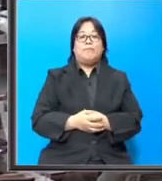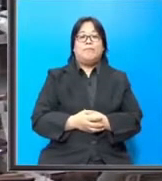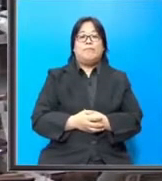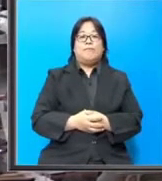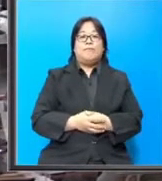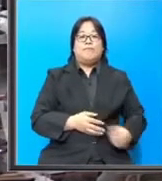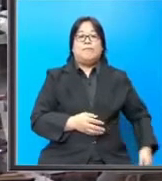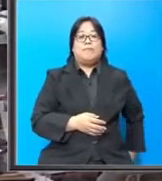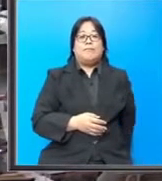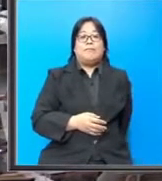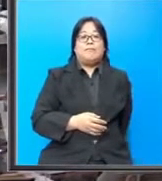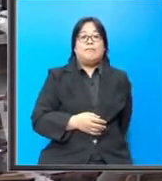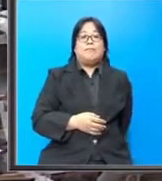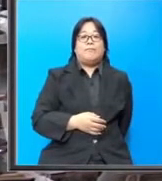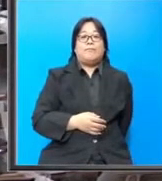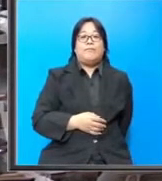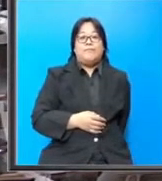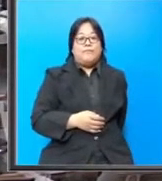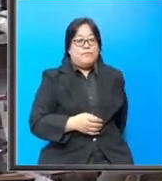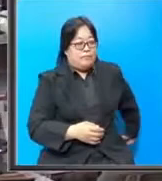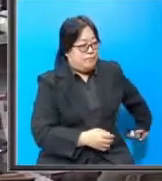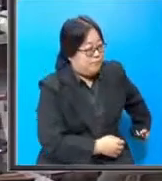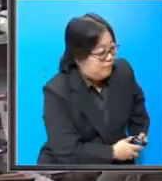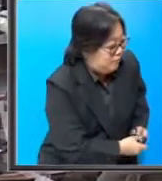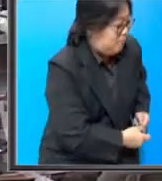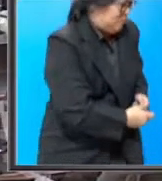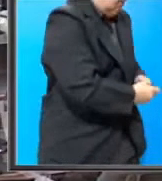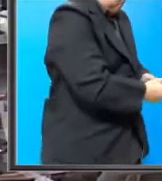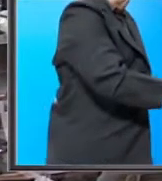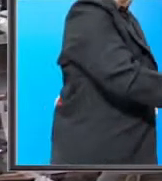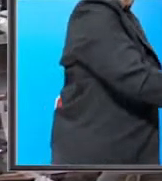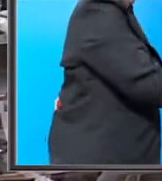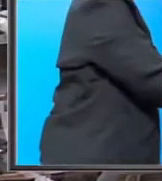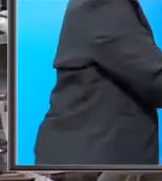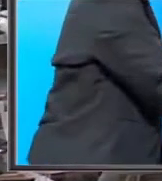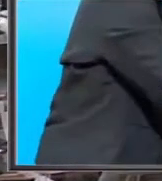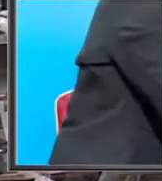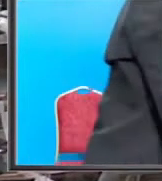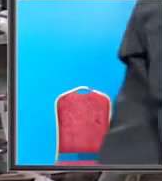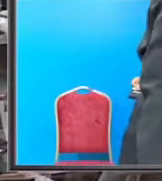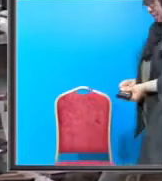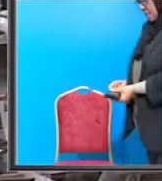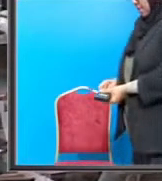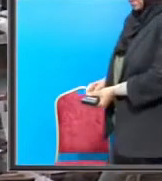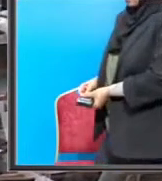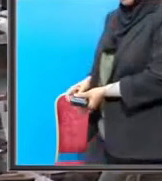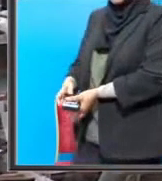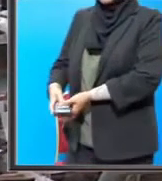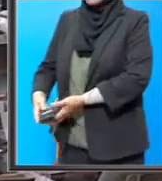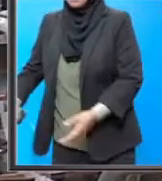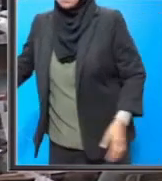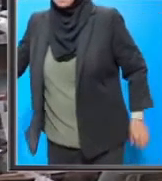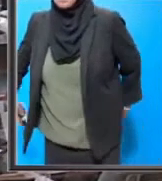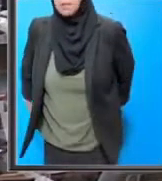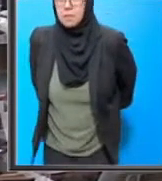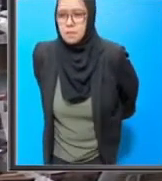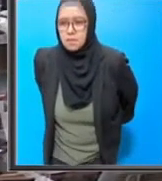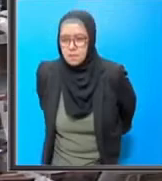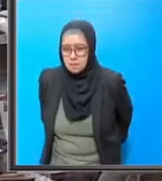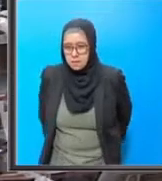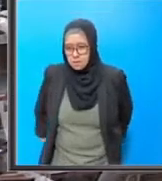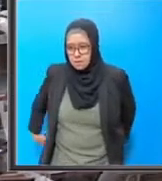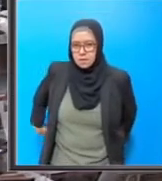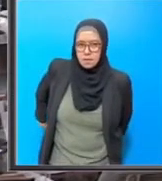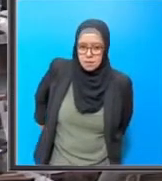the Hai cuma kasih M2 demi kasih timbalan menteri saya mohon Rahmat diberikan